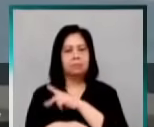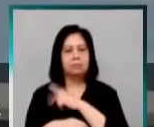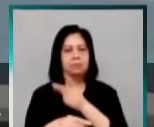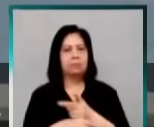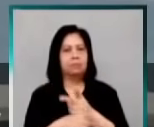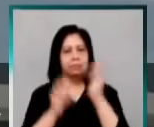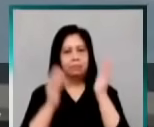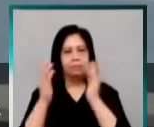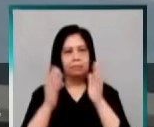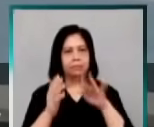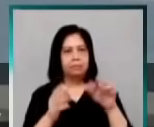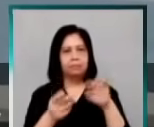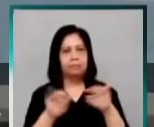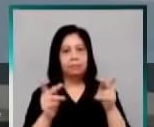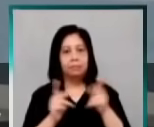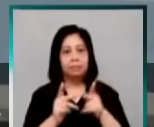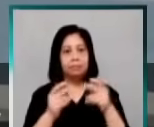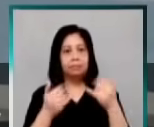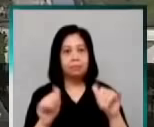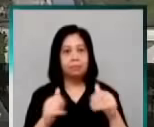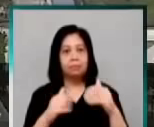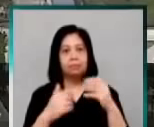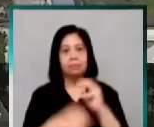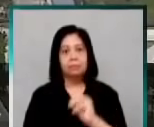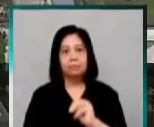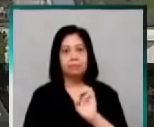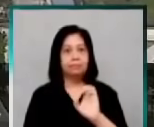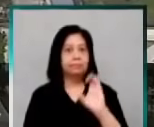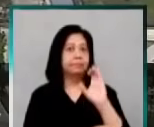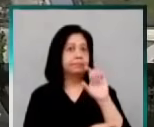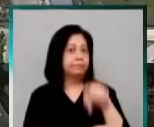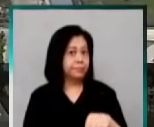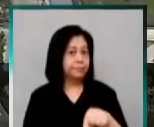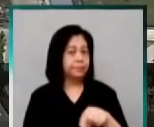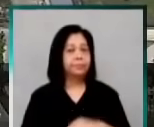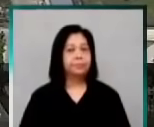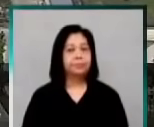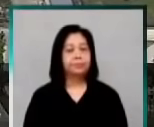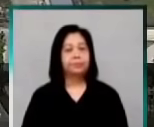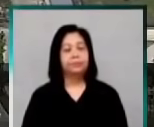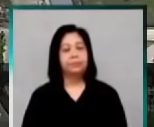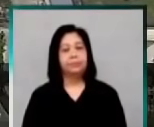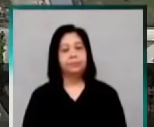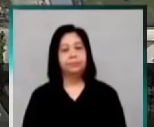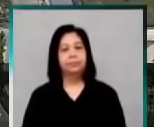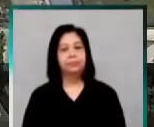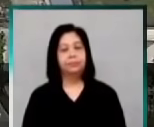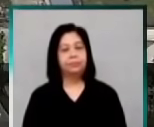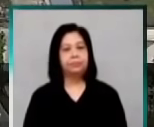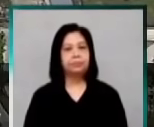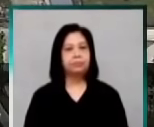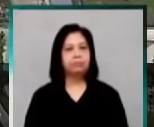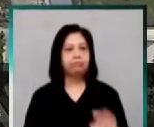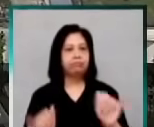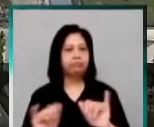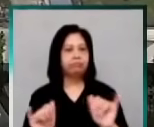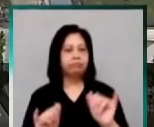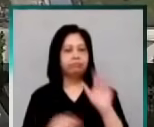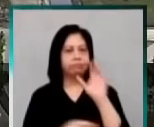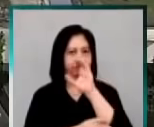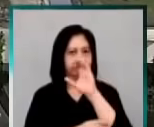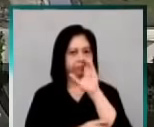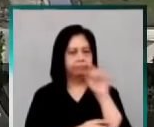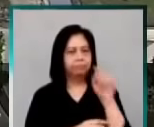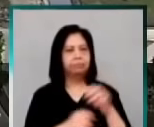mga lugar na naka-Modified Enhanced Community Quarantine o MECQ gaya ng Cebu City. Wala